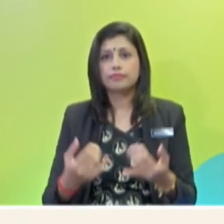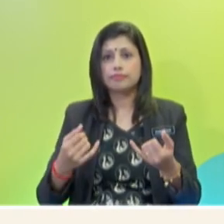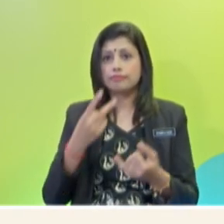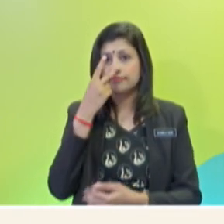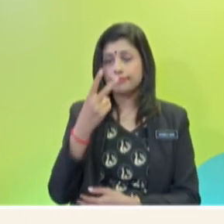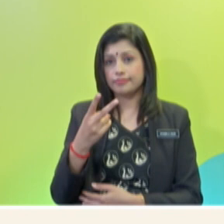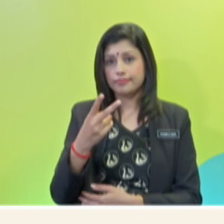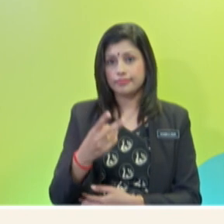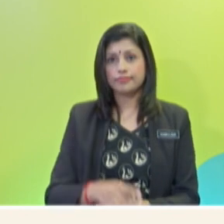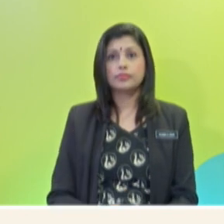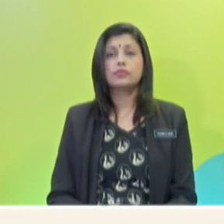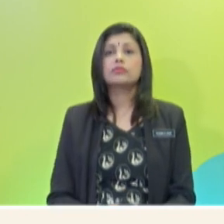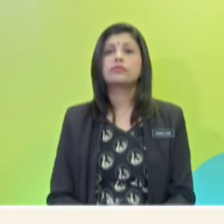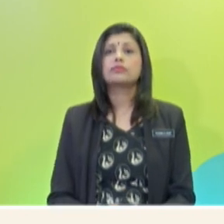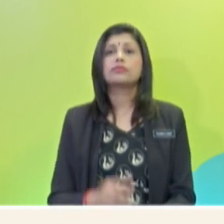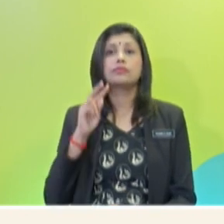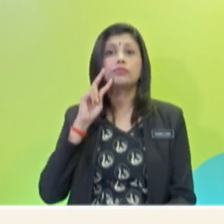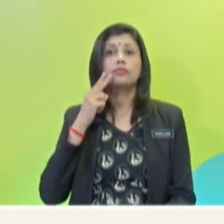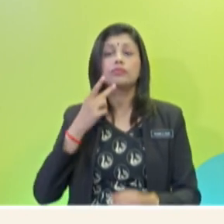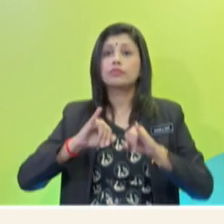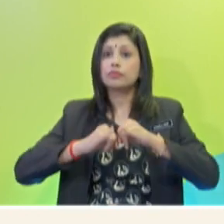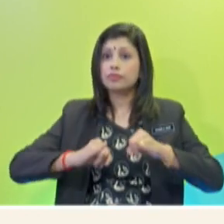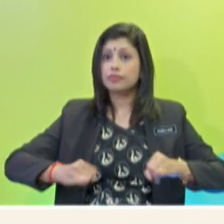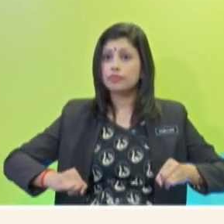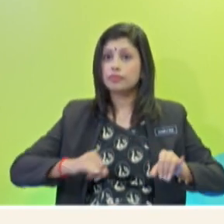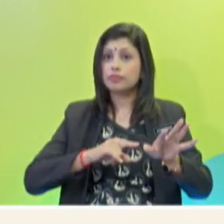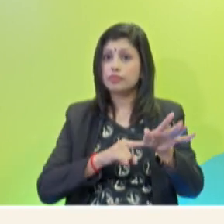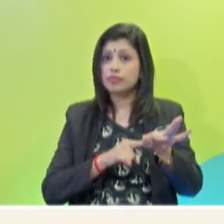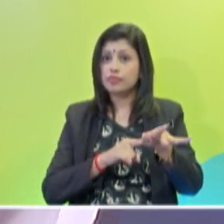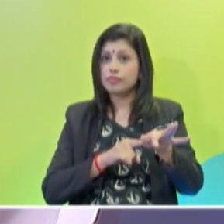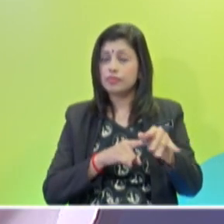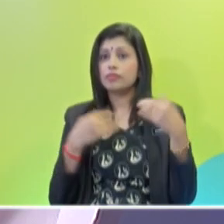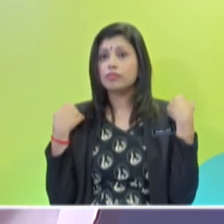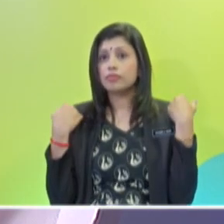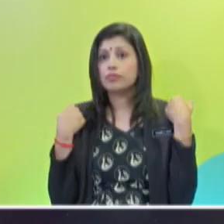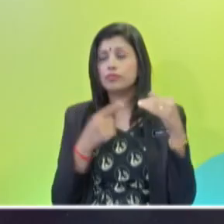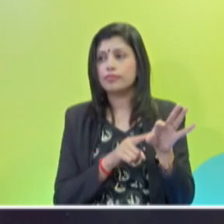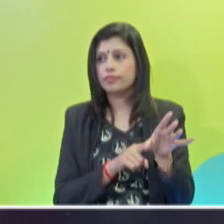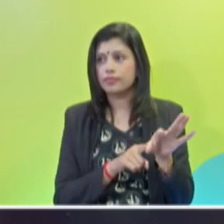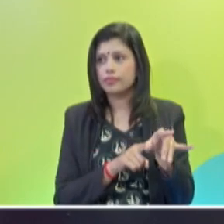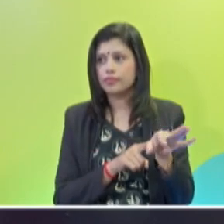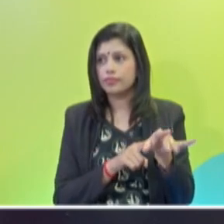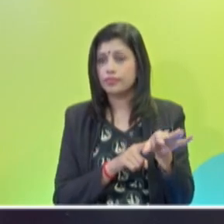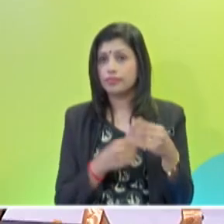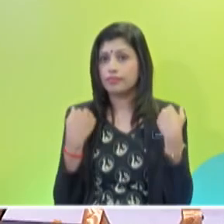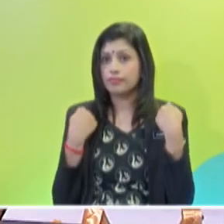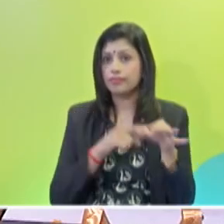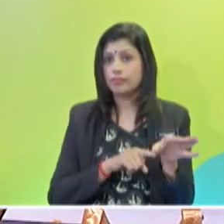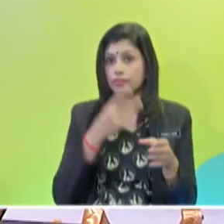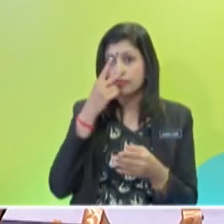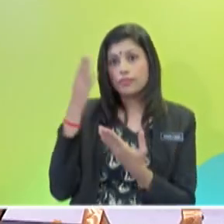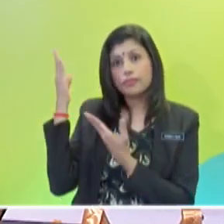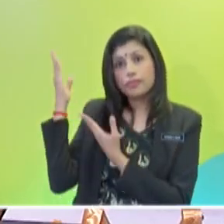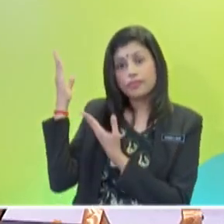sayur-sayuran. Ada sayur yang jenis daun. Yang mana satu? Cuba Alma tunjuk. Yang ini, cikgu. Betul.